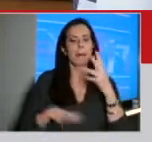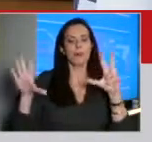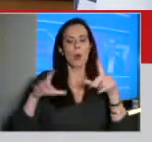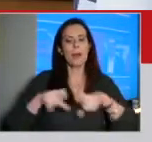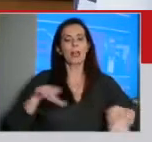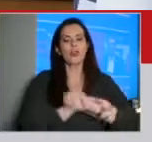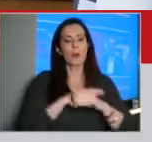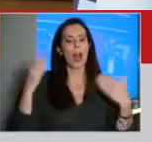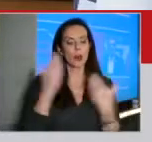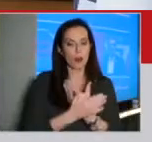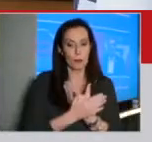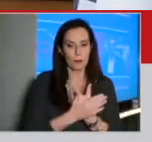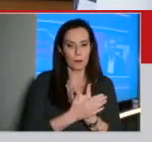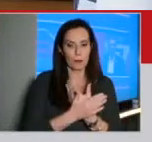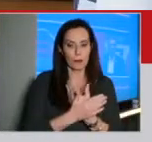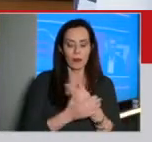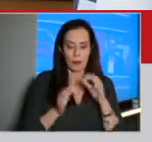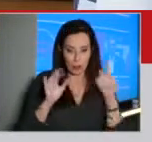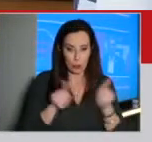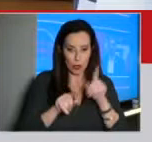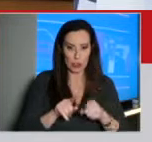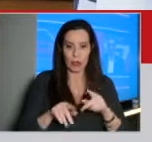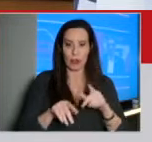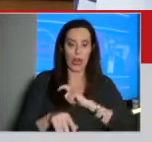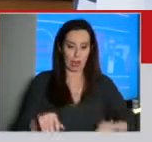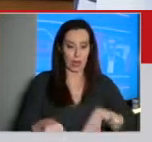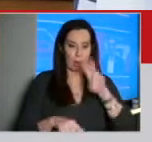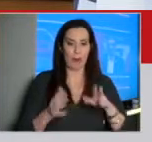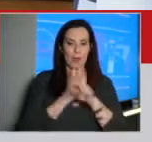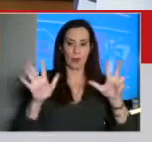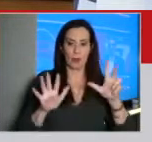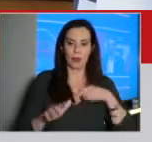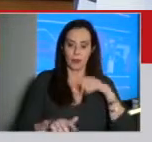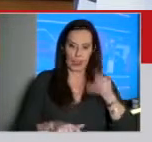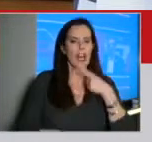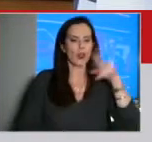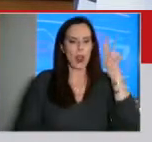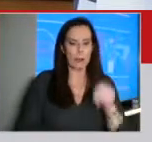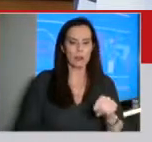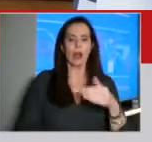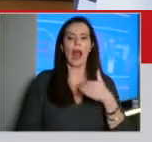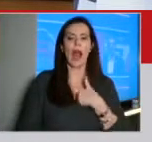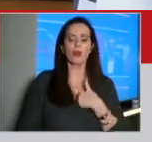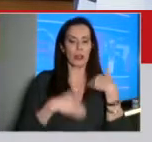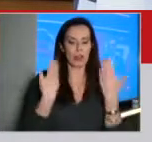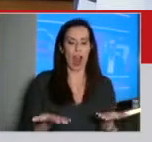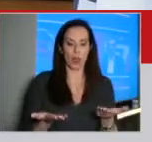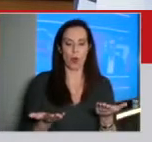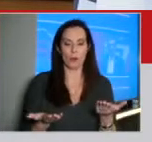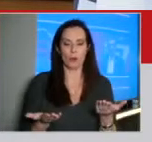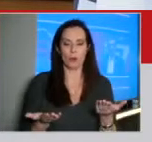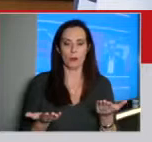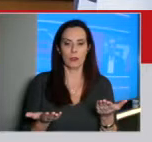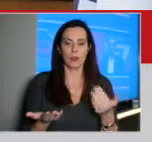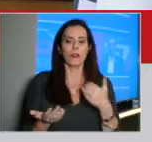מגרשי כדורגל חדשים. תקניים לרשויות רק ב-2018, ואני אגיד אפילו עוד יותר מזה. אנחנו אפשרנו,